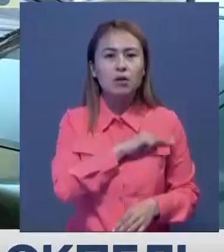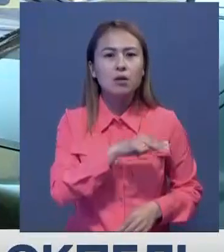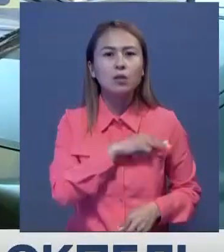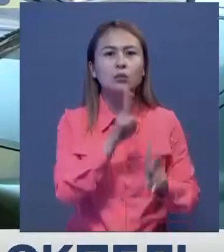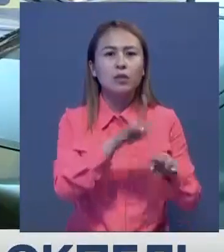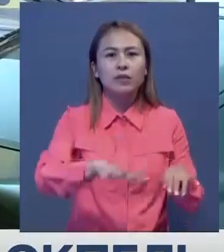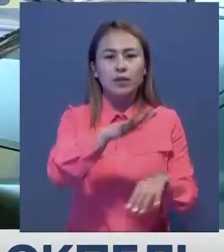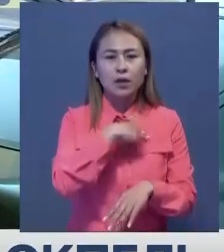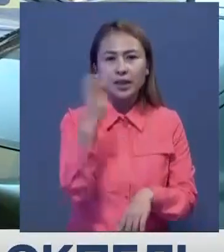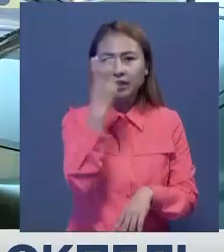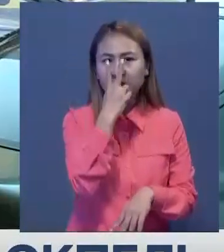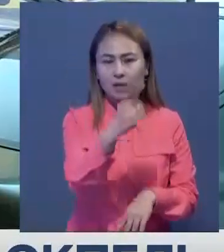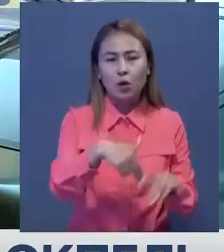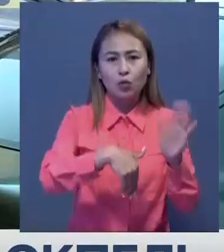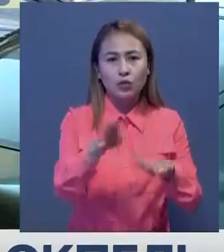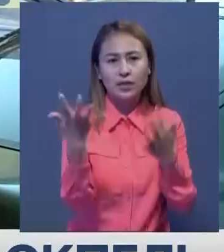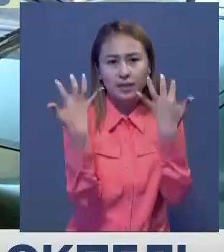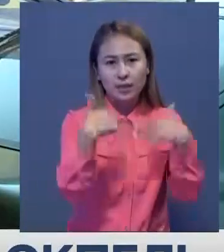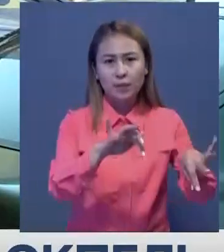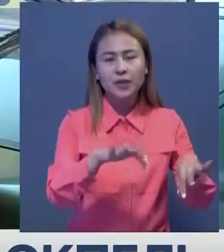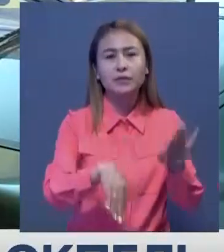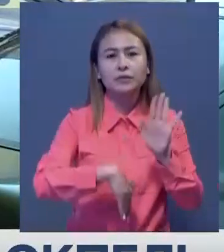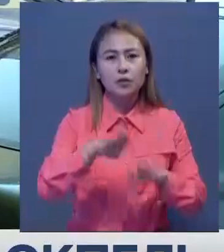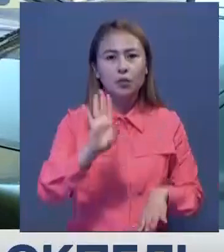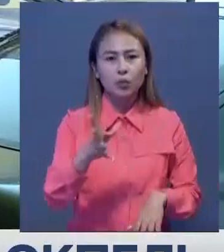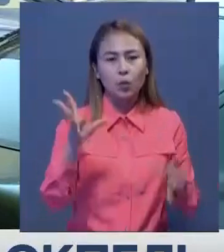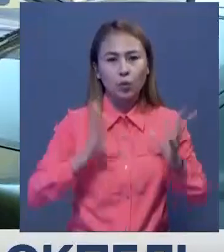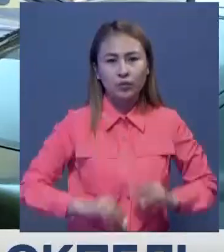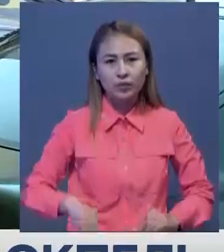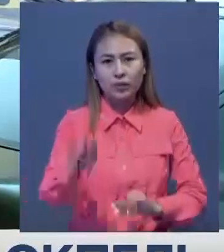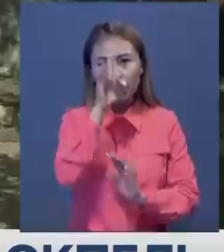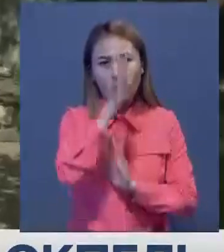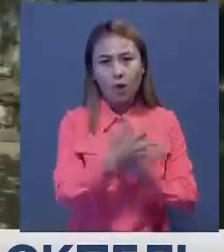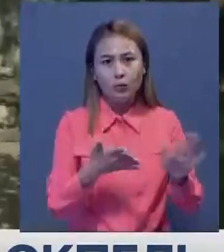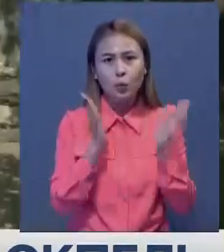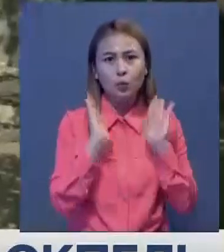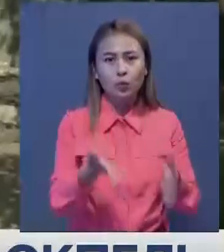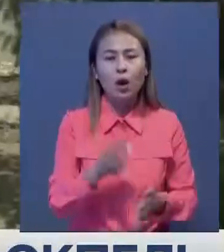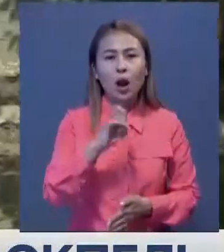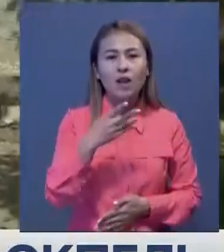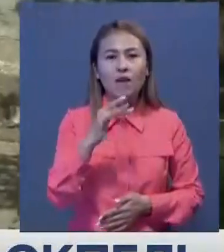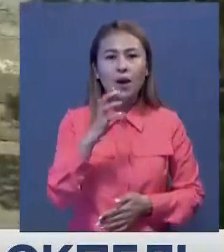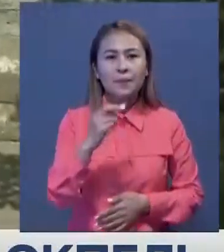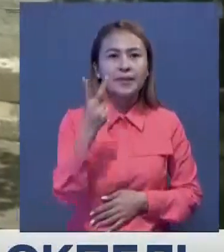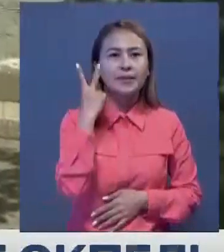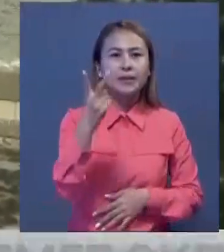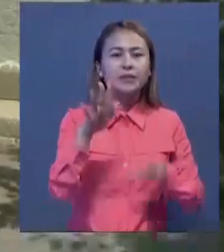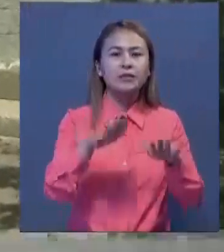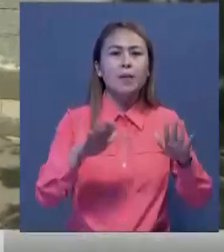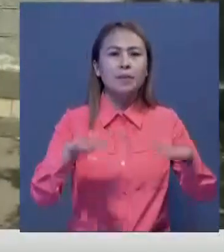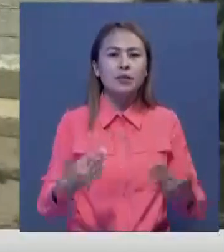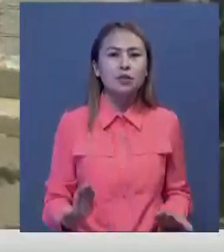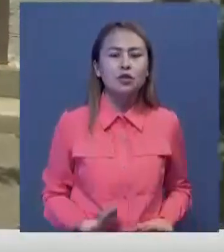жатқан көрмейміз, немесе жаныңызға ала кетіңіз. Сол кезде біздің жағдайды түсінесіздер. Әл-Фараби екі тұрғын үй кешенде